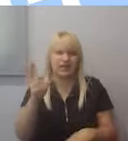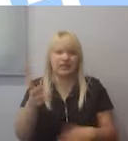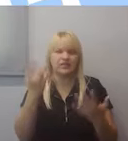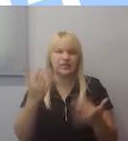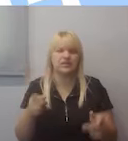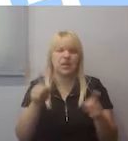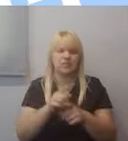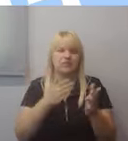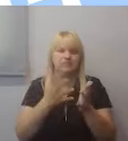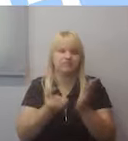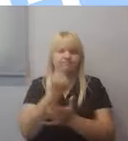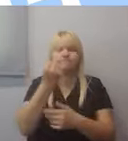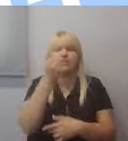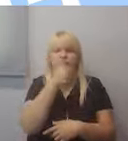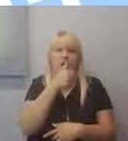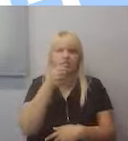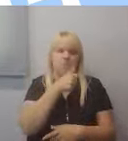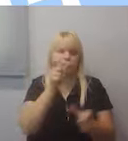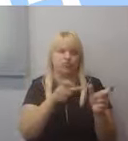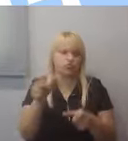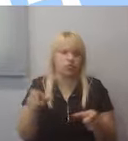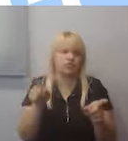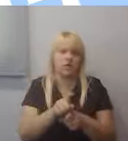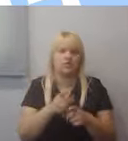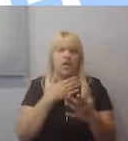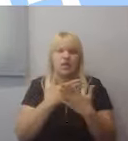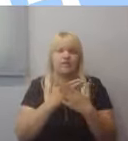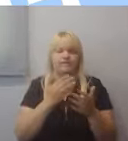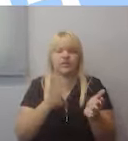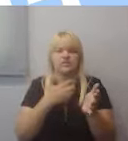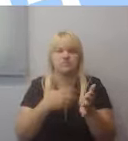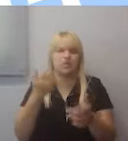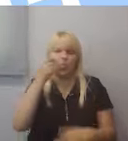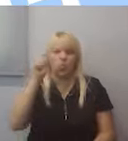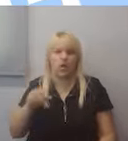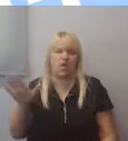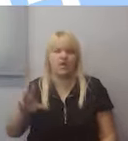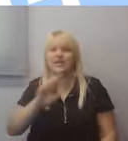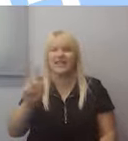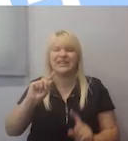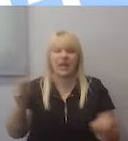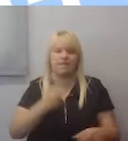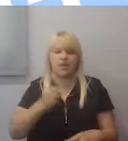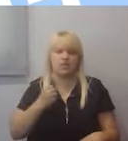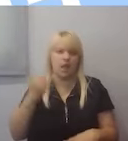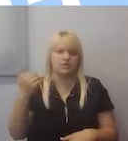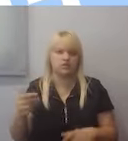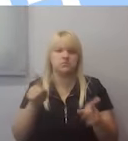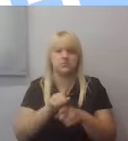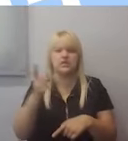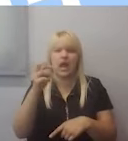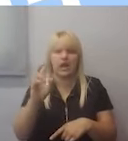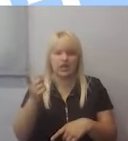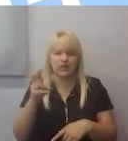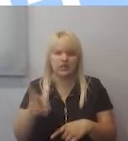privātpersonām ja kas arī tie tiek aktīvi tur tur izmantots ne tikai militāristiem ja un starlings nodrošina mobilos